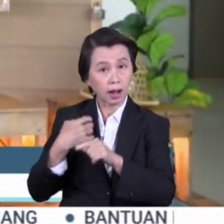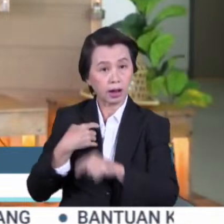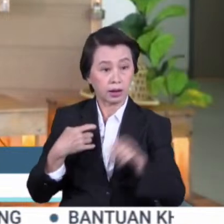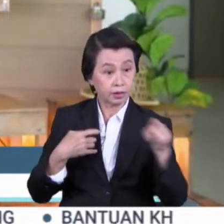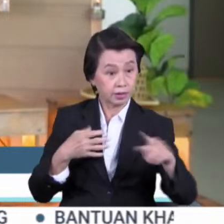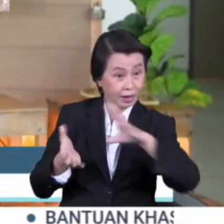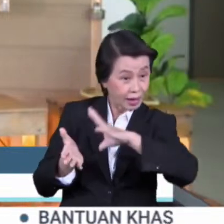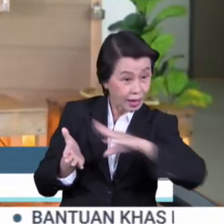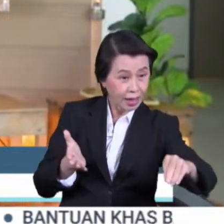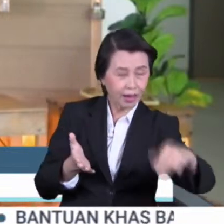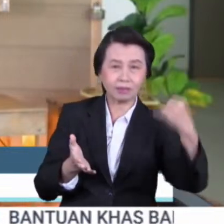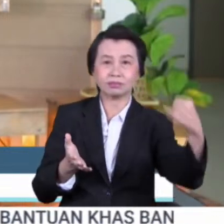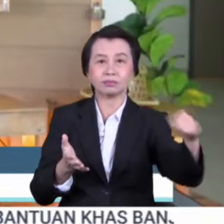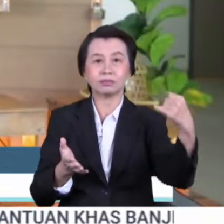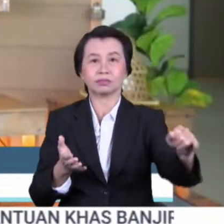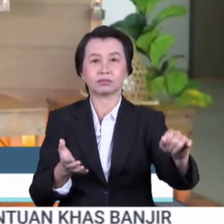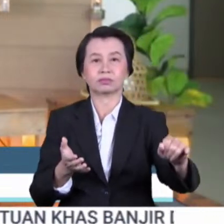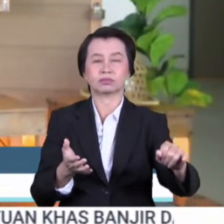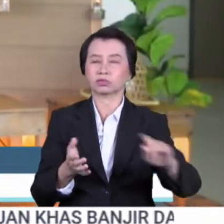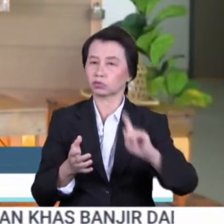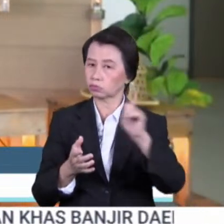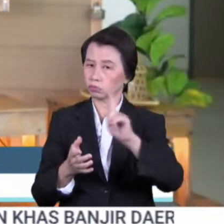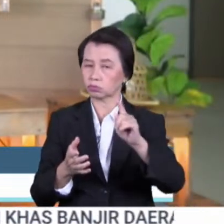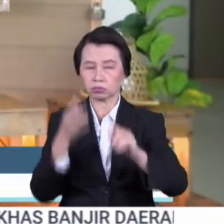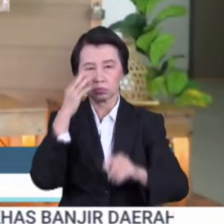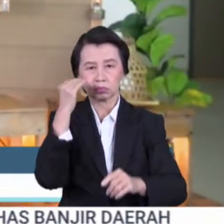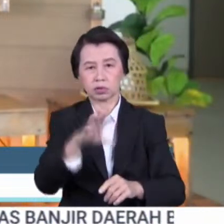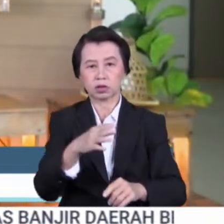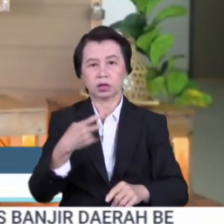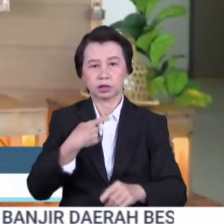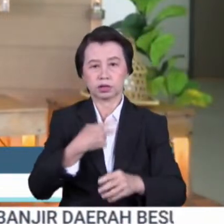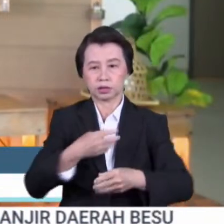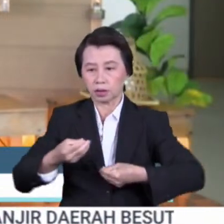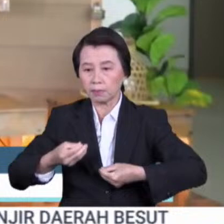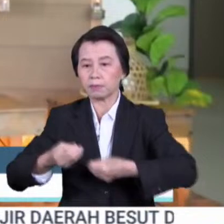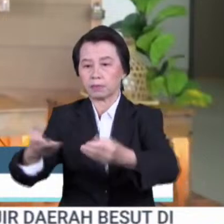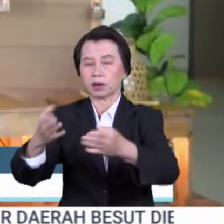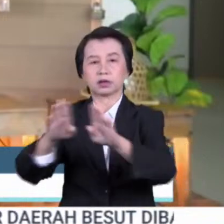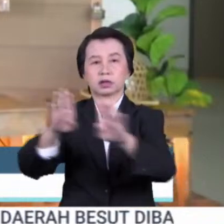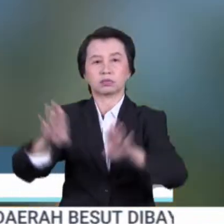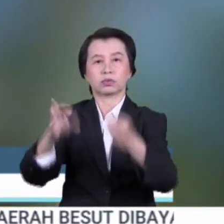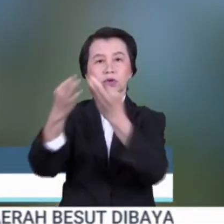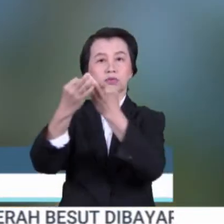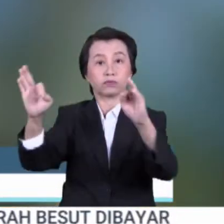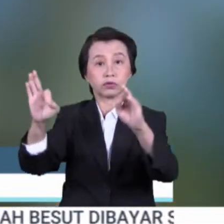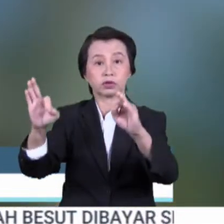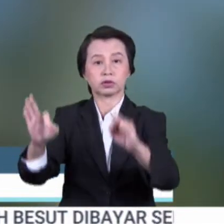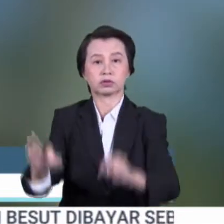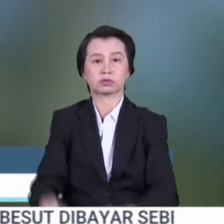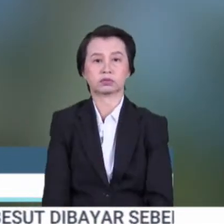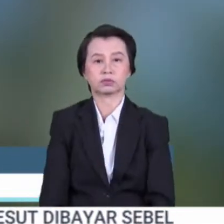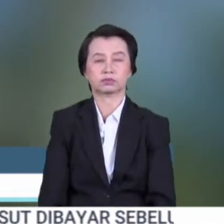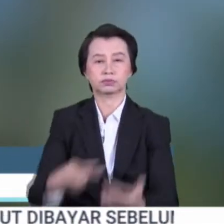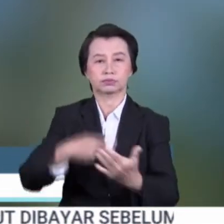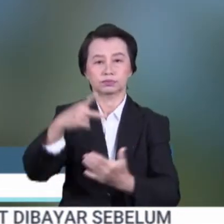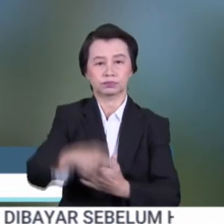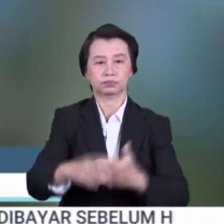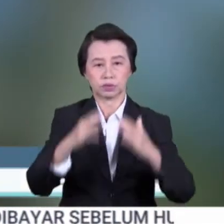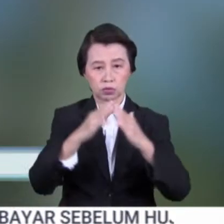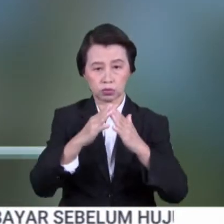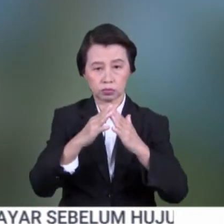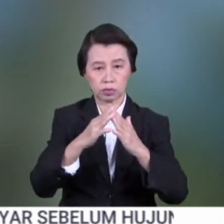ditirulah. Jadi kita bagi borang ni secara percuma, kita tak jual. Projek perumahan